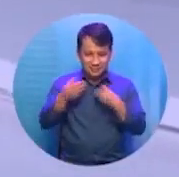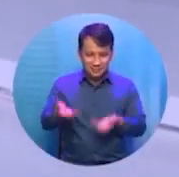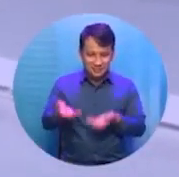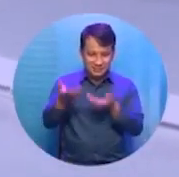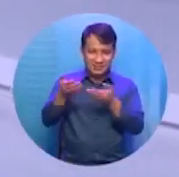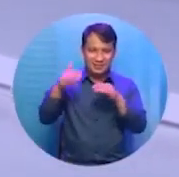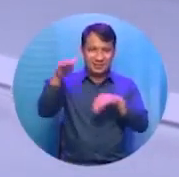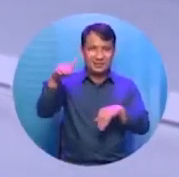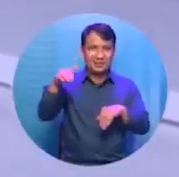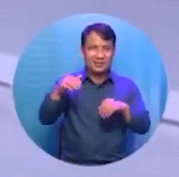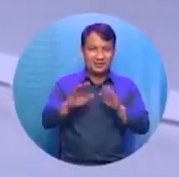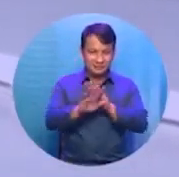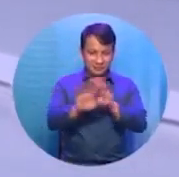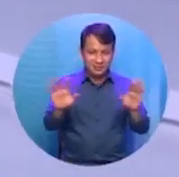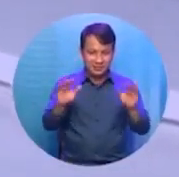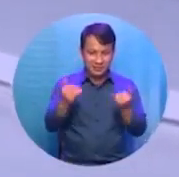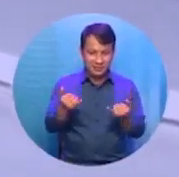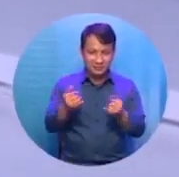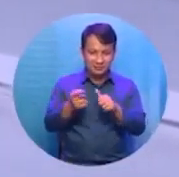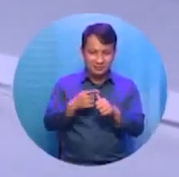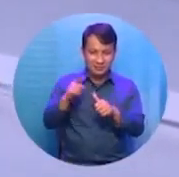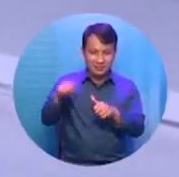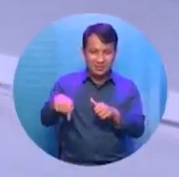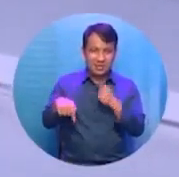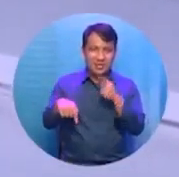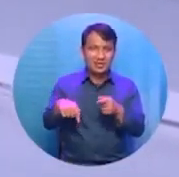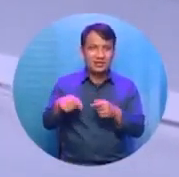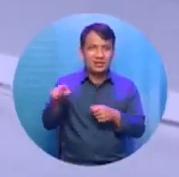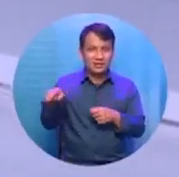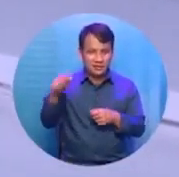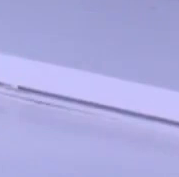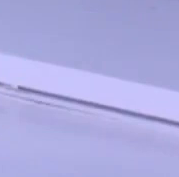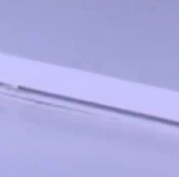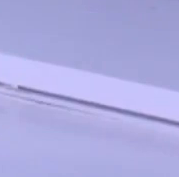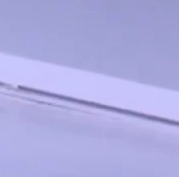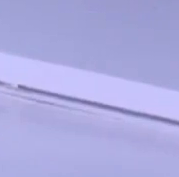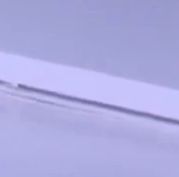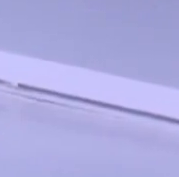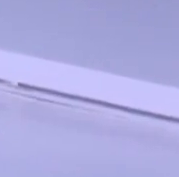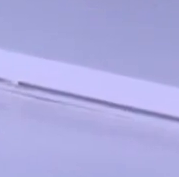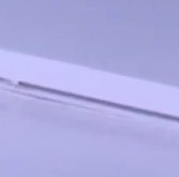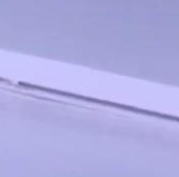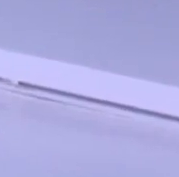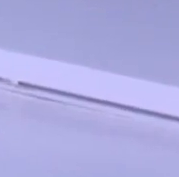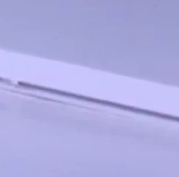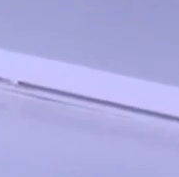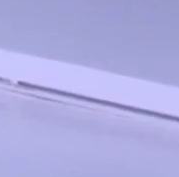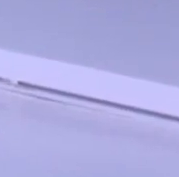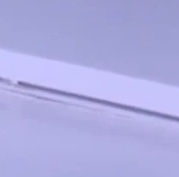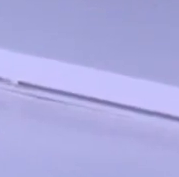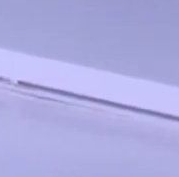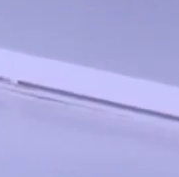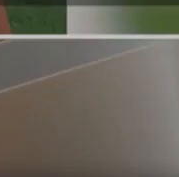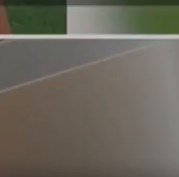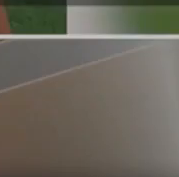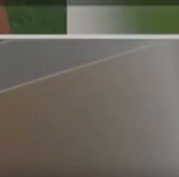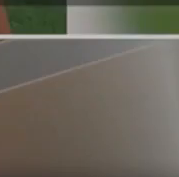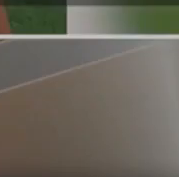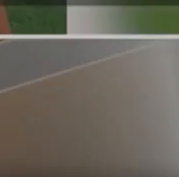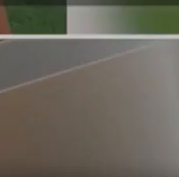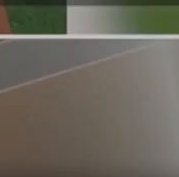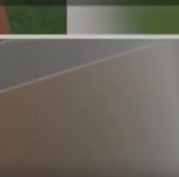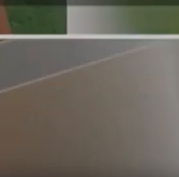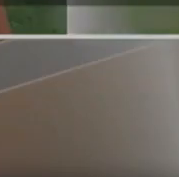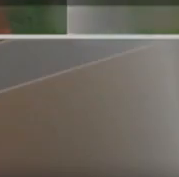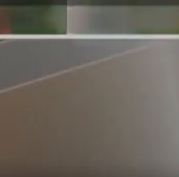mga frontliner ngayong pandemya. Unahin po natin si Mr. Almario Puno. Okay, si Sir Almario ay taga Banban, Tarlac. 37